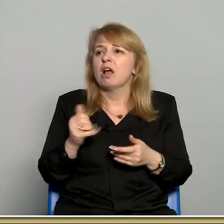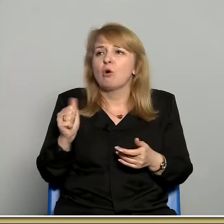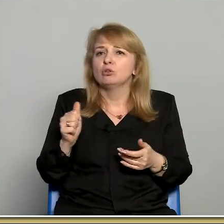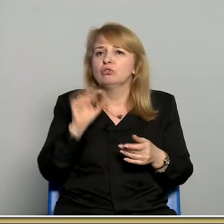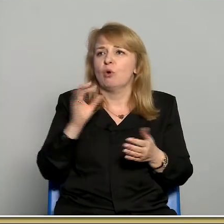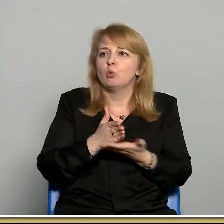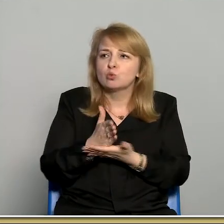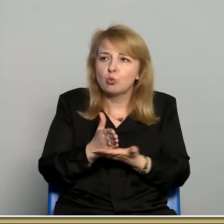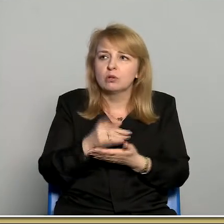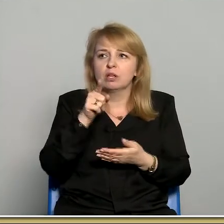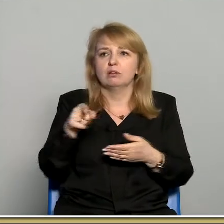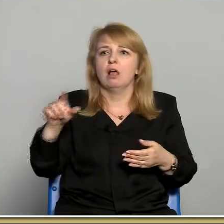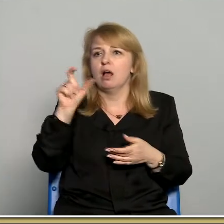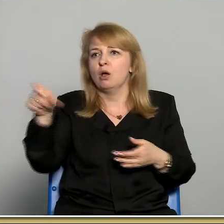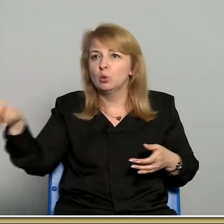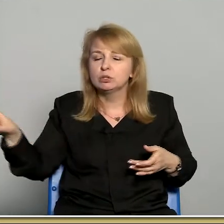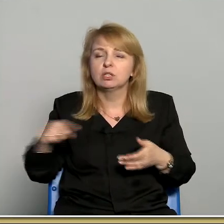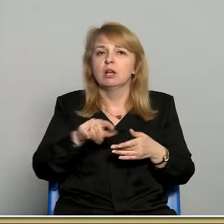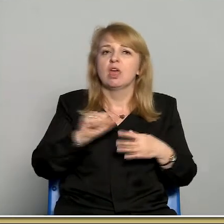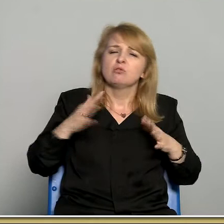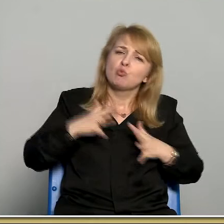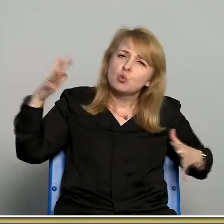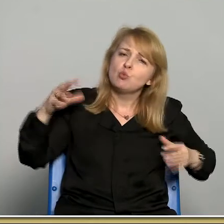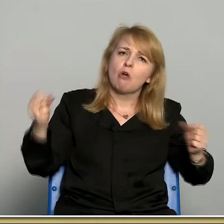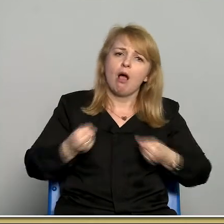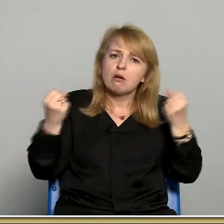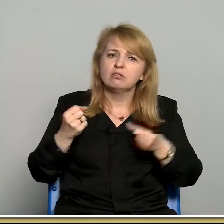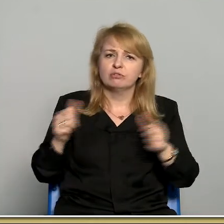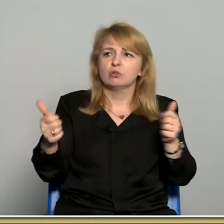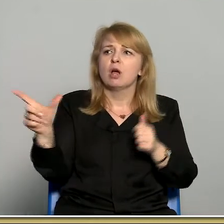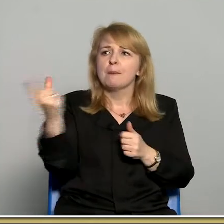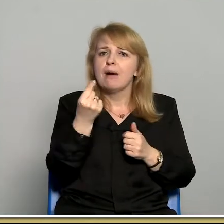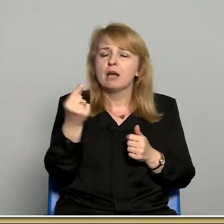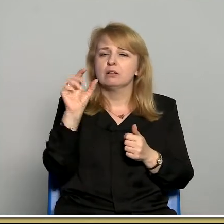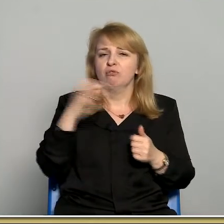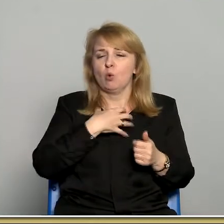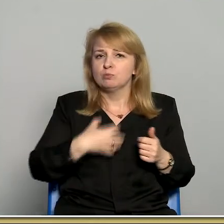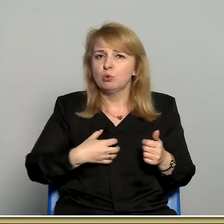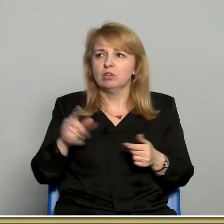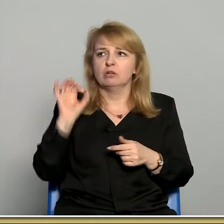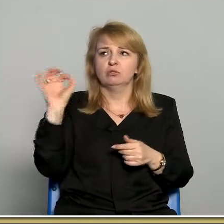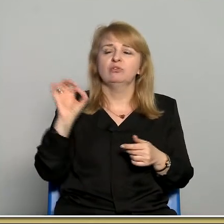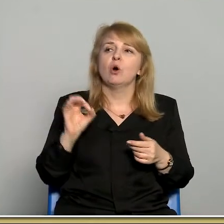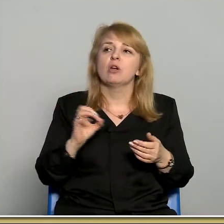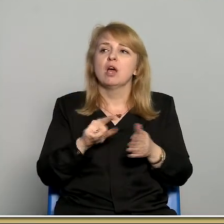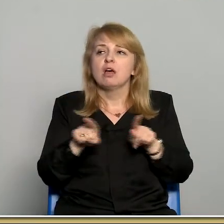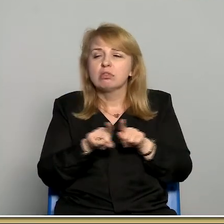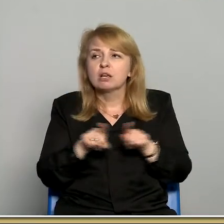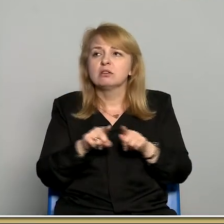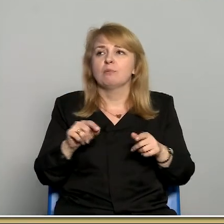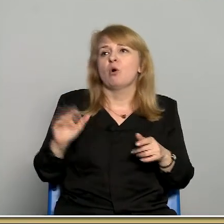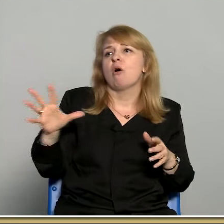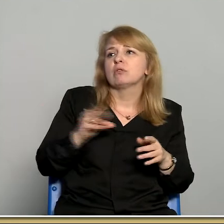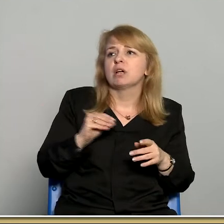beneficjentów, większe zaangażowanie partnerów gospodarczych w komunikację. Mam na myśli również chociażby